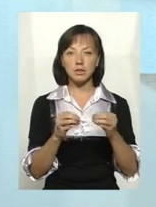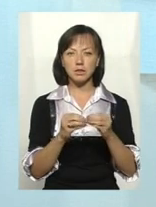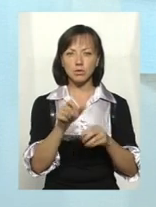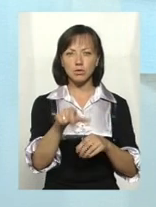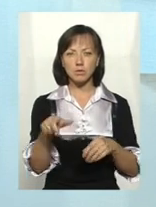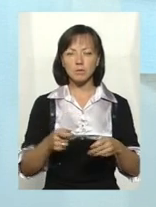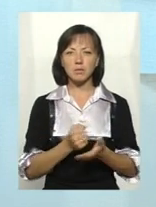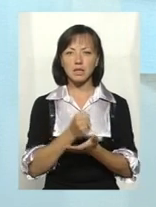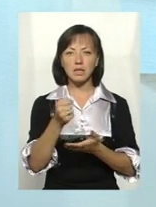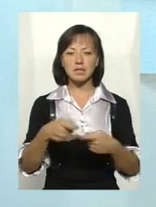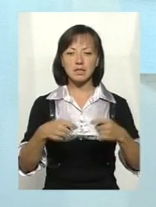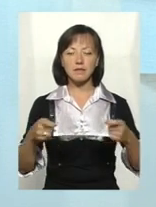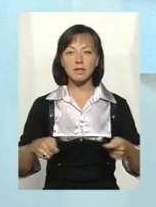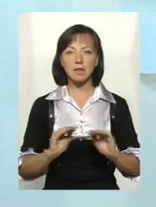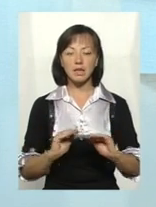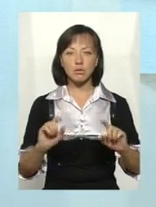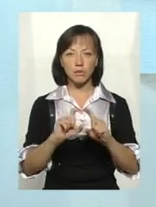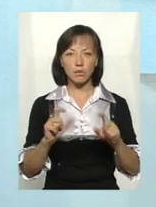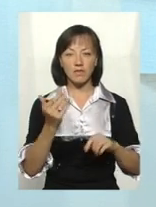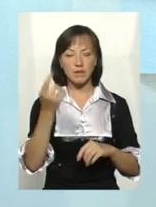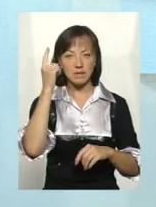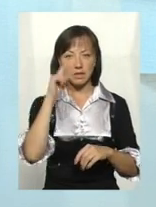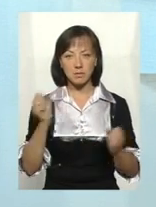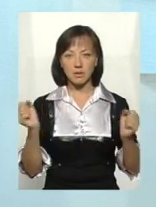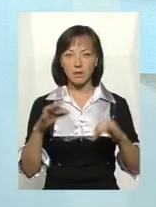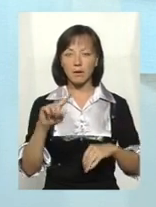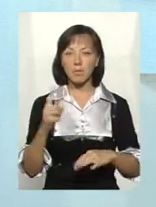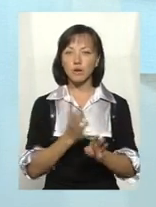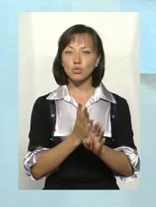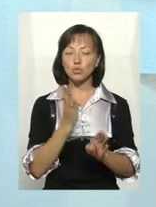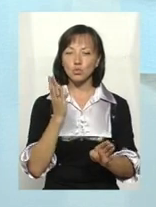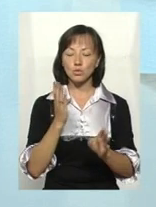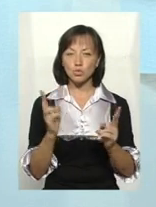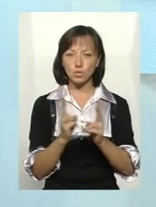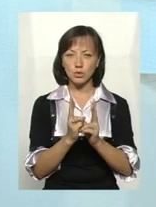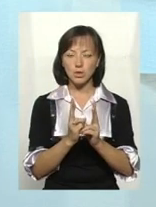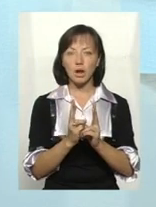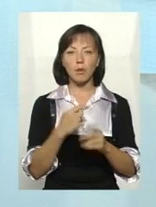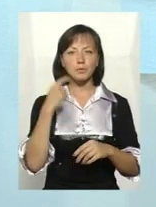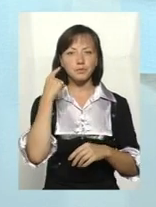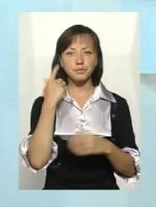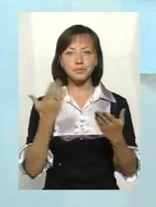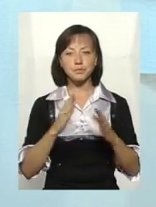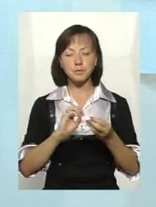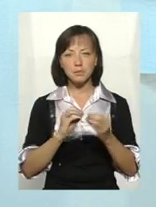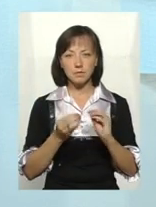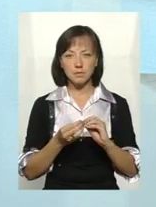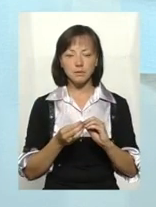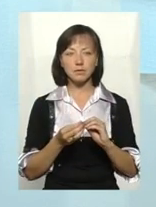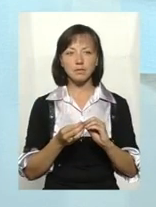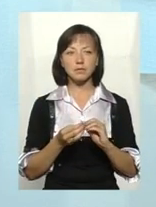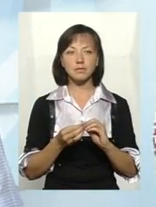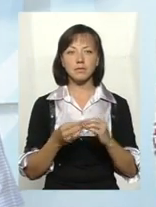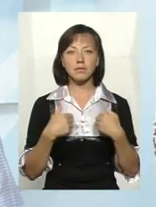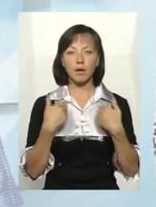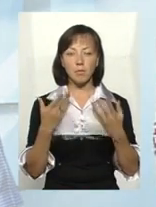призначили завідувачим дитячим садочком. Ви знаєте, ми їх зібрали на першу зустріч, ми їх почули зразу, які вони мають проблеми. Ми